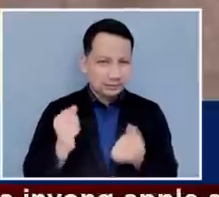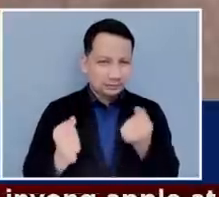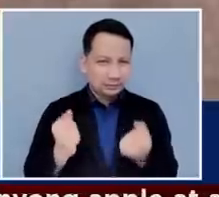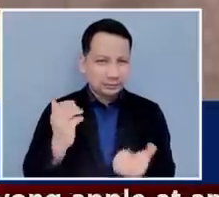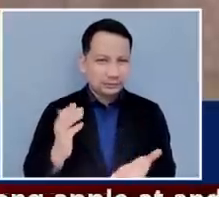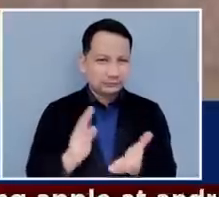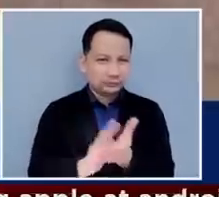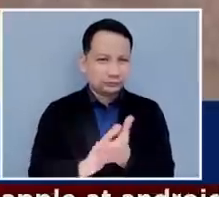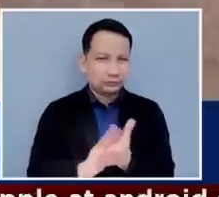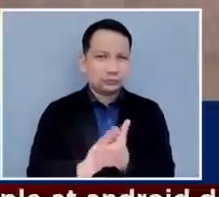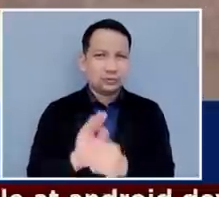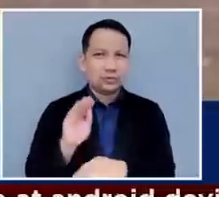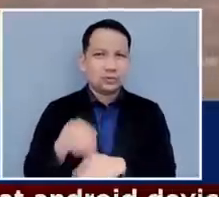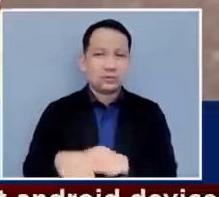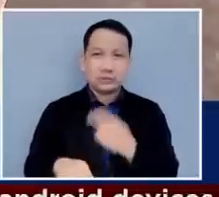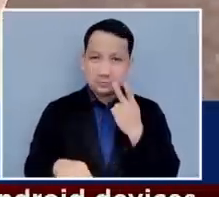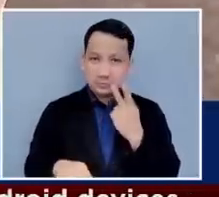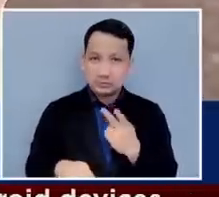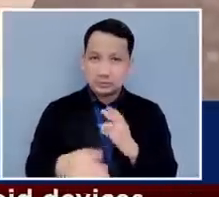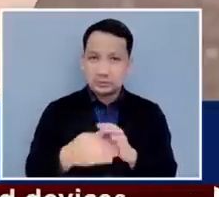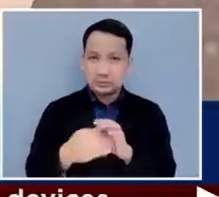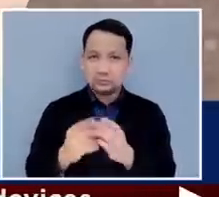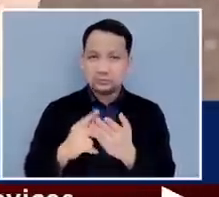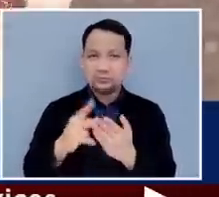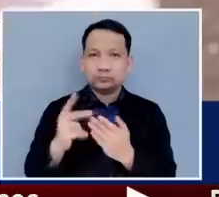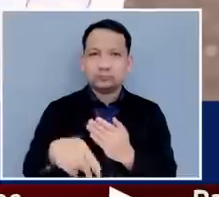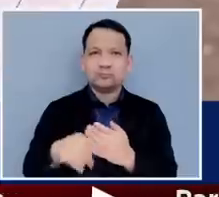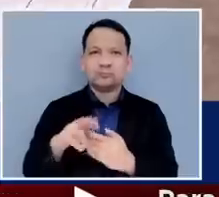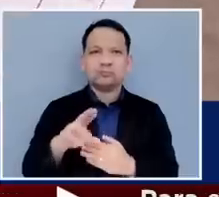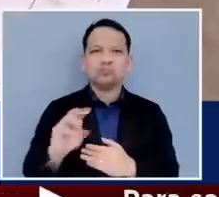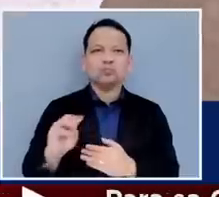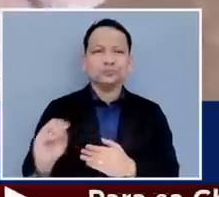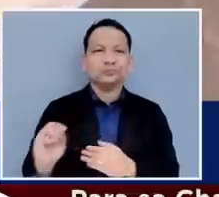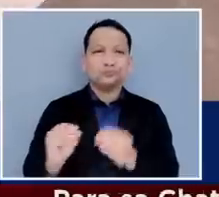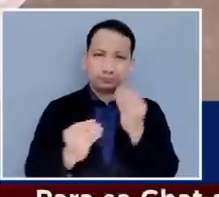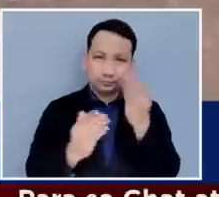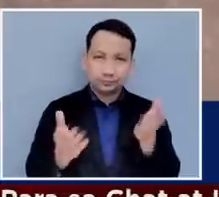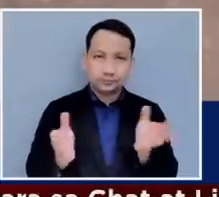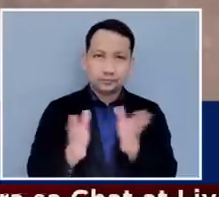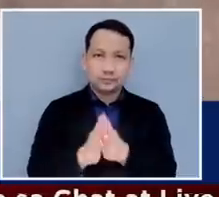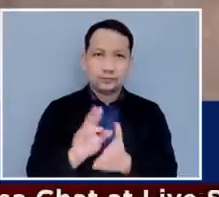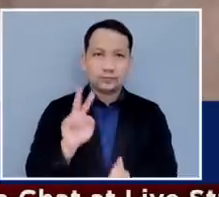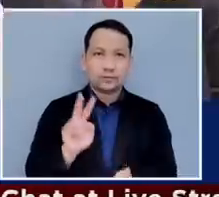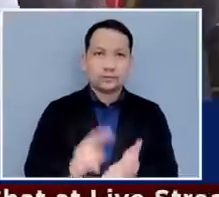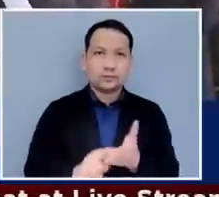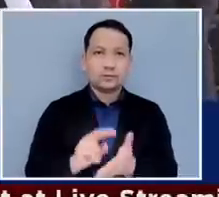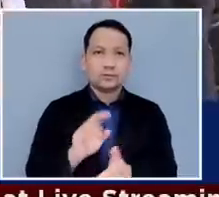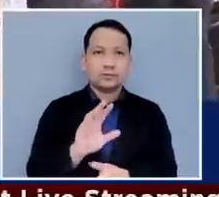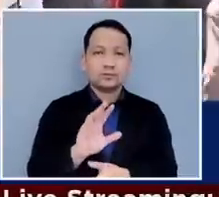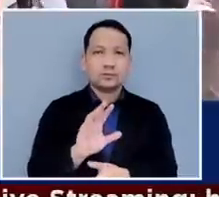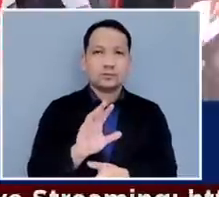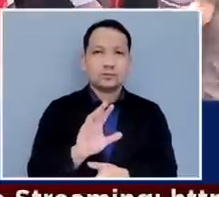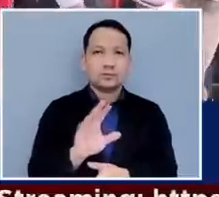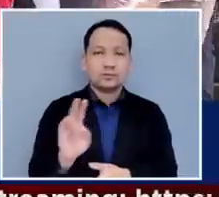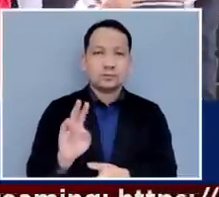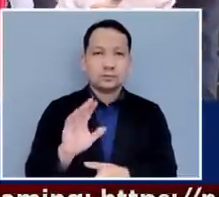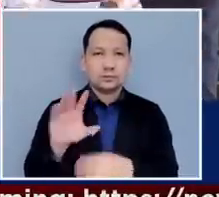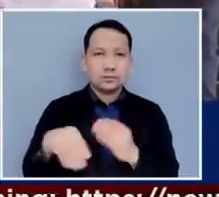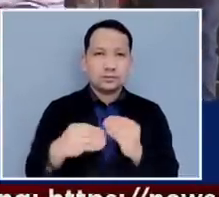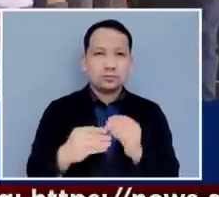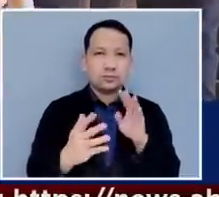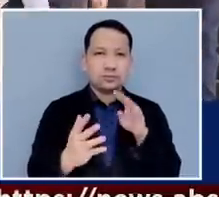lang. Kaya nang magka-promo ang isang driving school at nag-alok ng 2,700 pesos mula sa